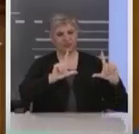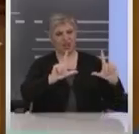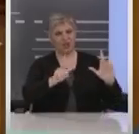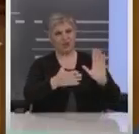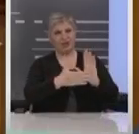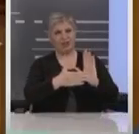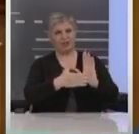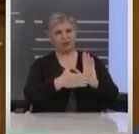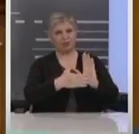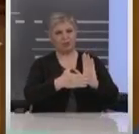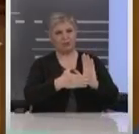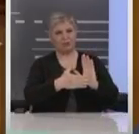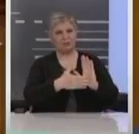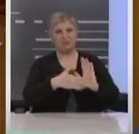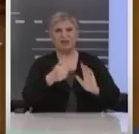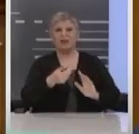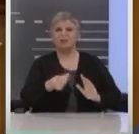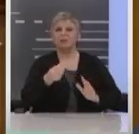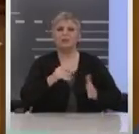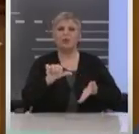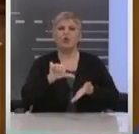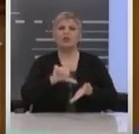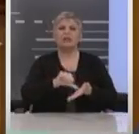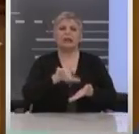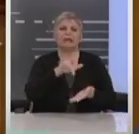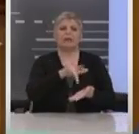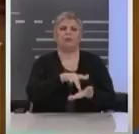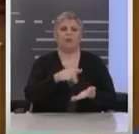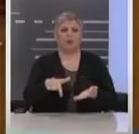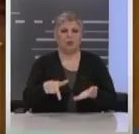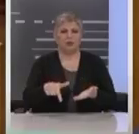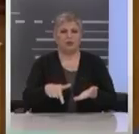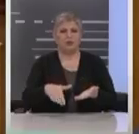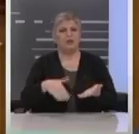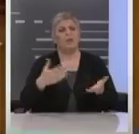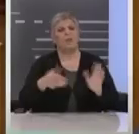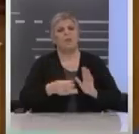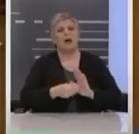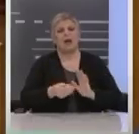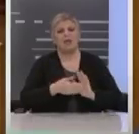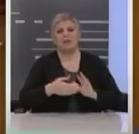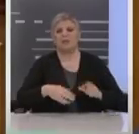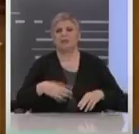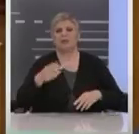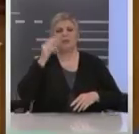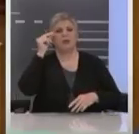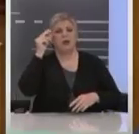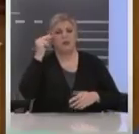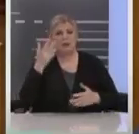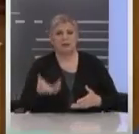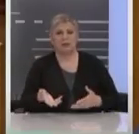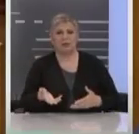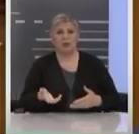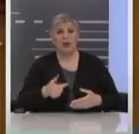Αθήνας. Μπορεί να είναι χρήσιμο. Μπορεί να είναι το μείζον, η ανάπλαση της Πανεπιστημίου. αλλά τα